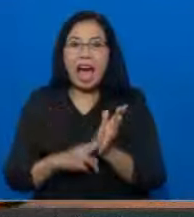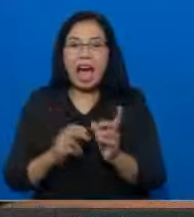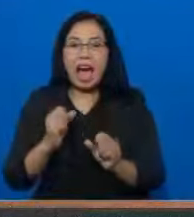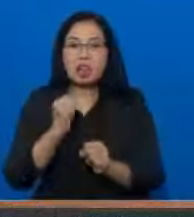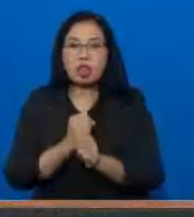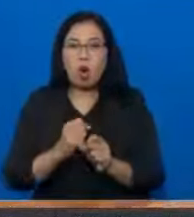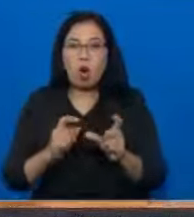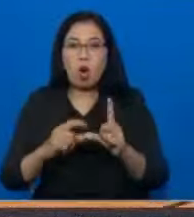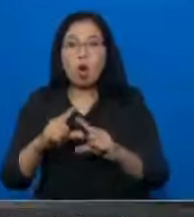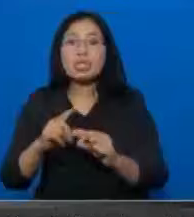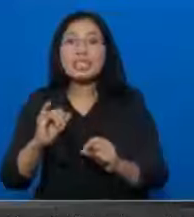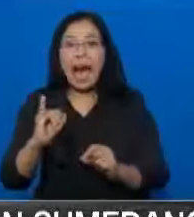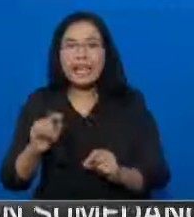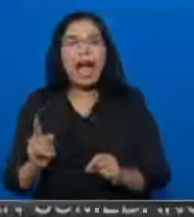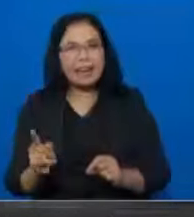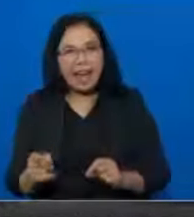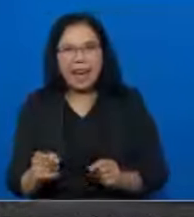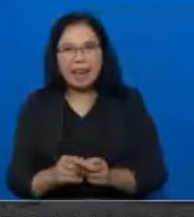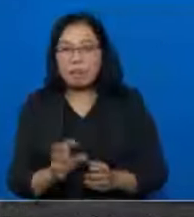Rame banget di mulut, rame banget.